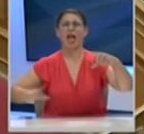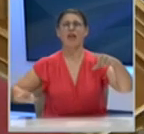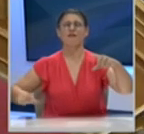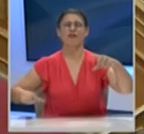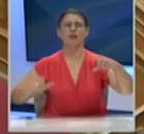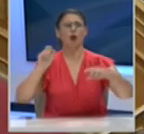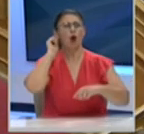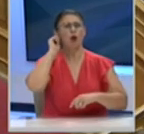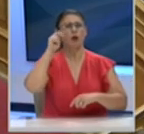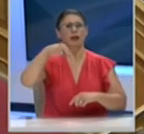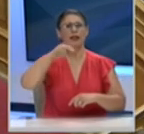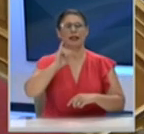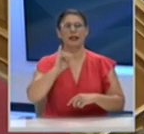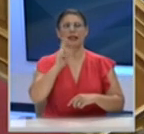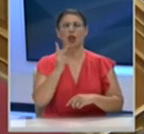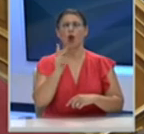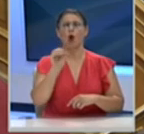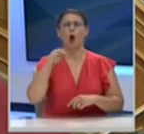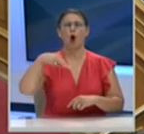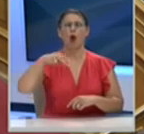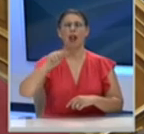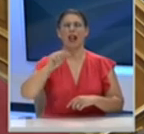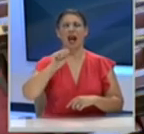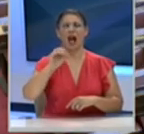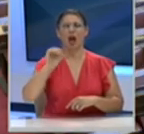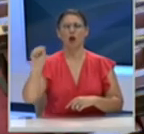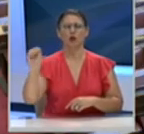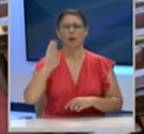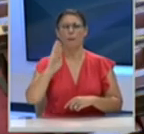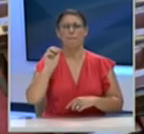λέγεται Νικόλαος Μπάλσης ή Μπαλσής,